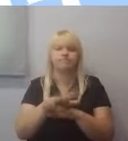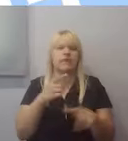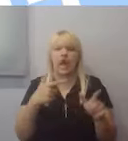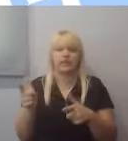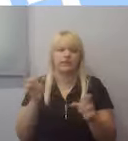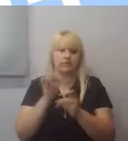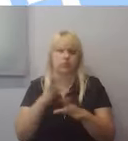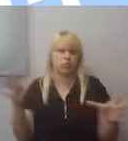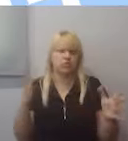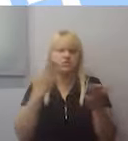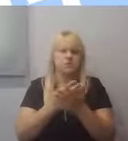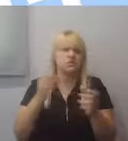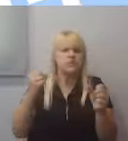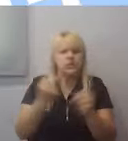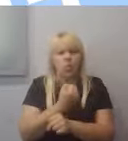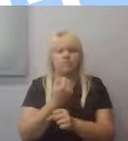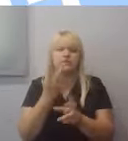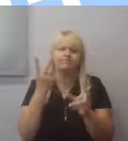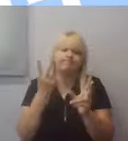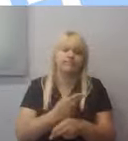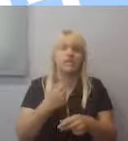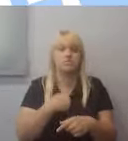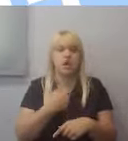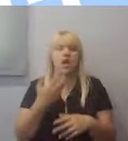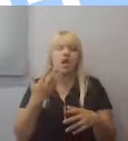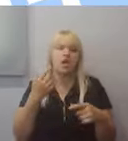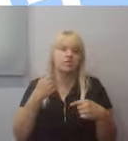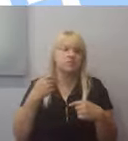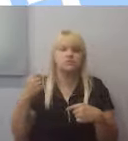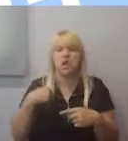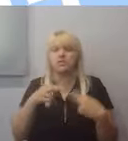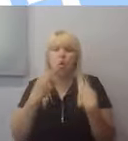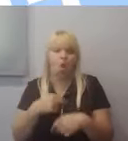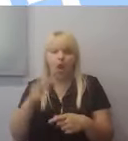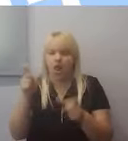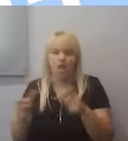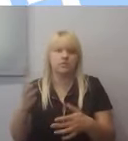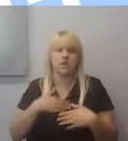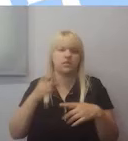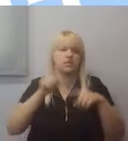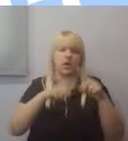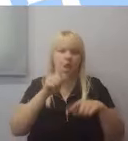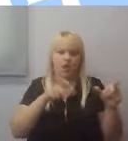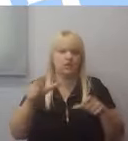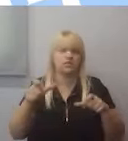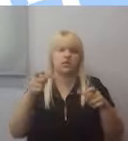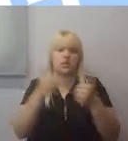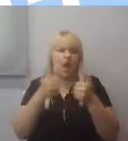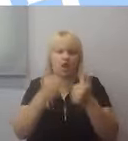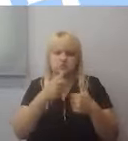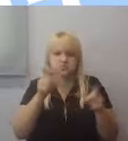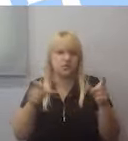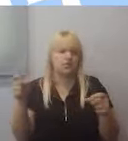nu tomēr kaut arī es mani kolēģi mani radi vai vai kaimiņi ir drošības kultūru